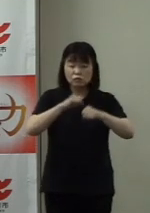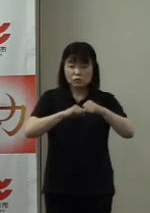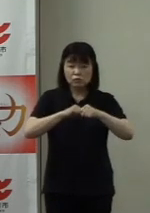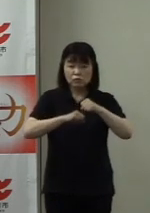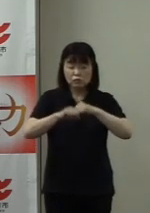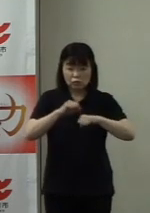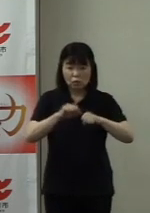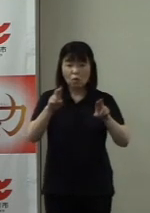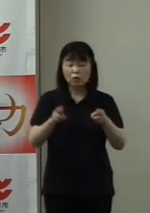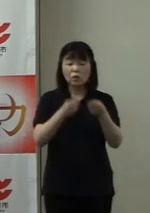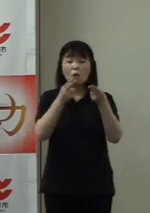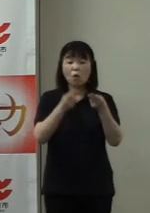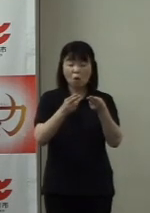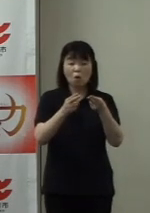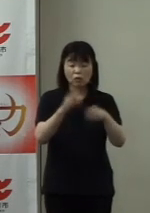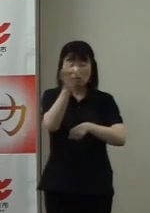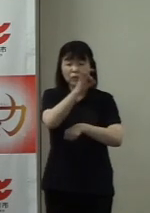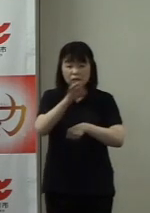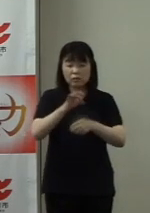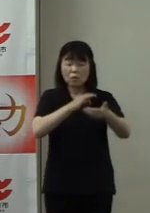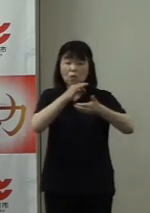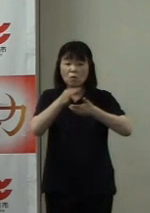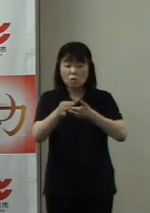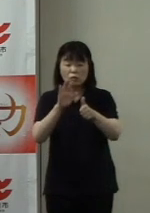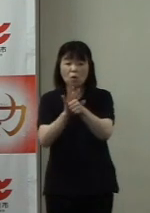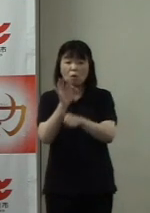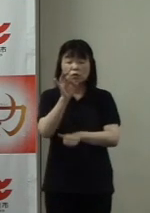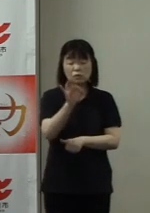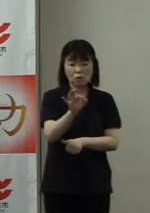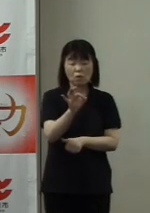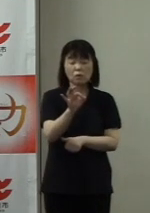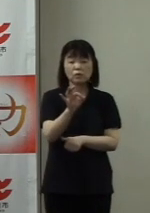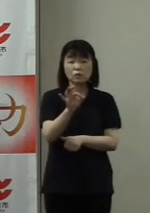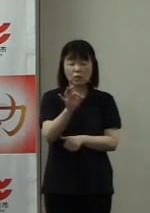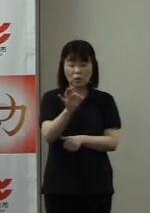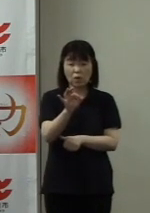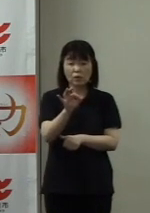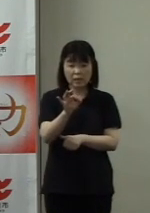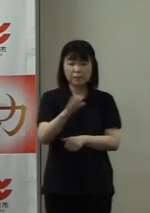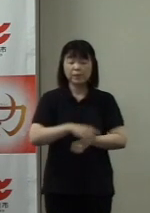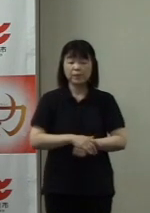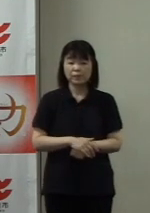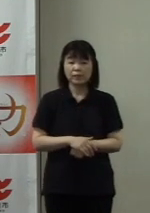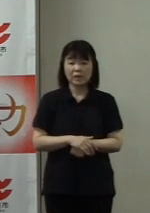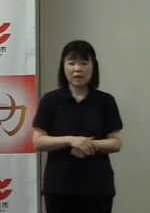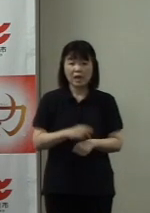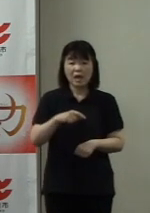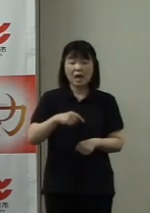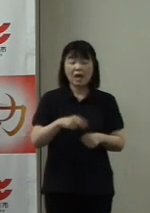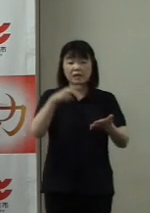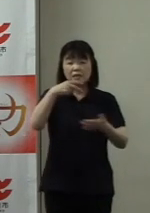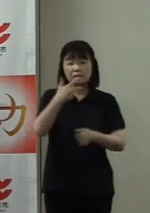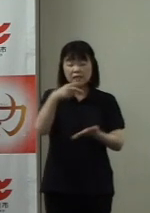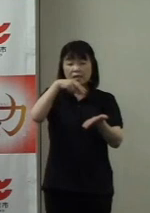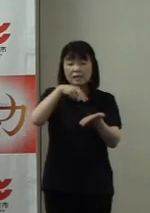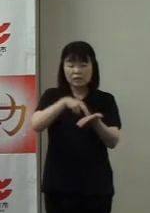の備品の購入費の補助等にということで、私立の子育て支援センター